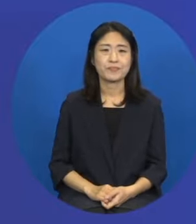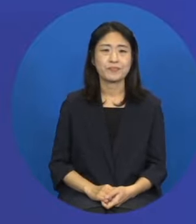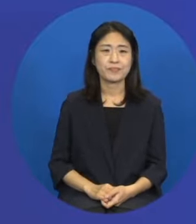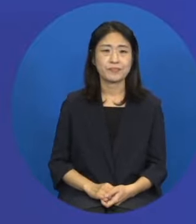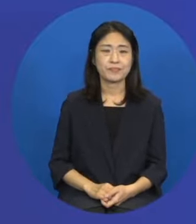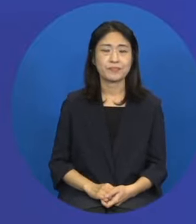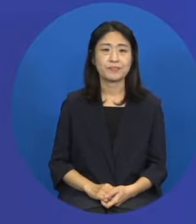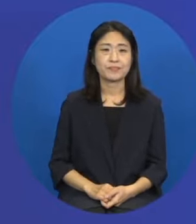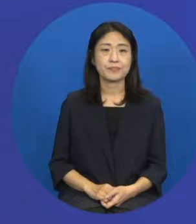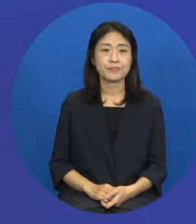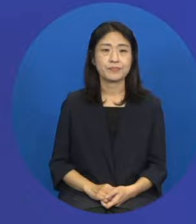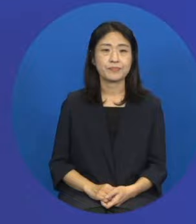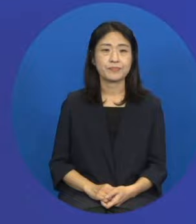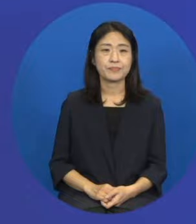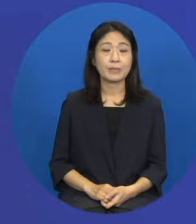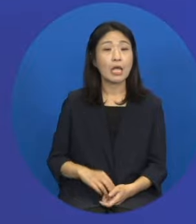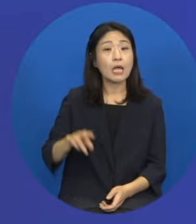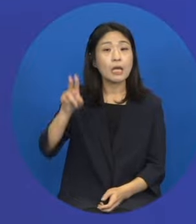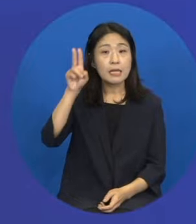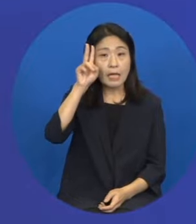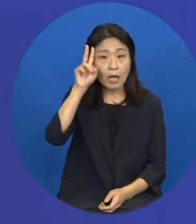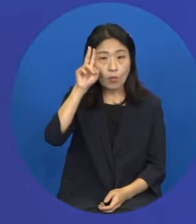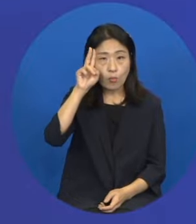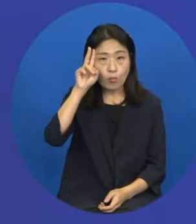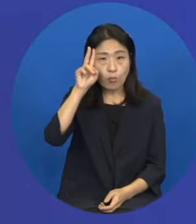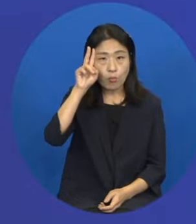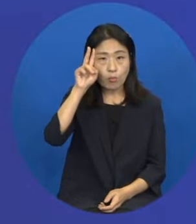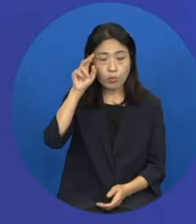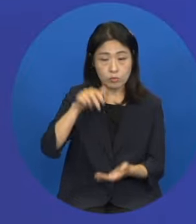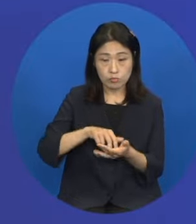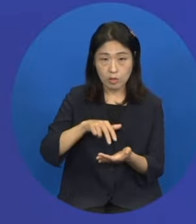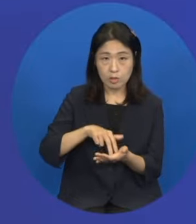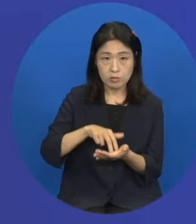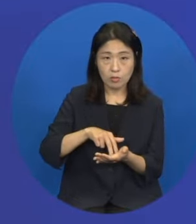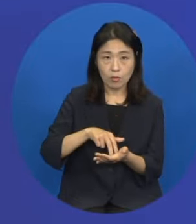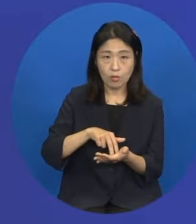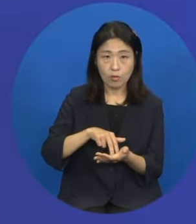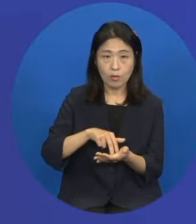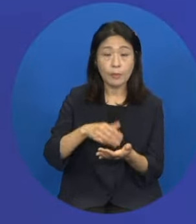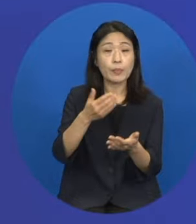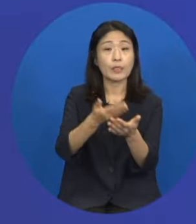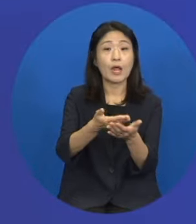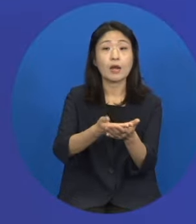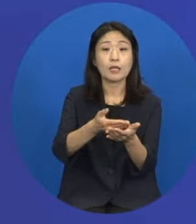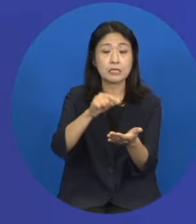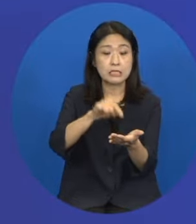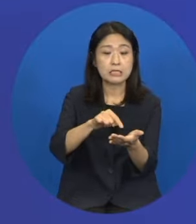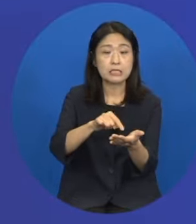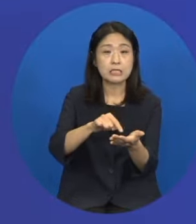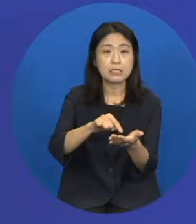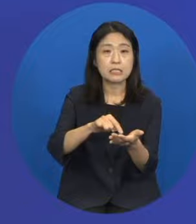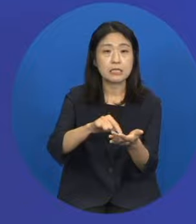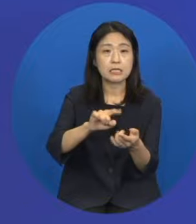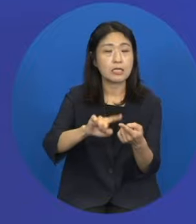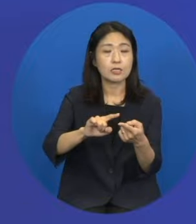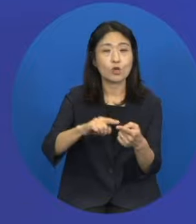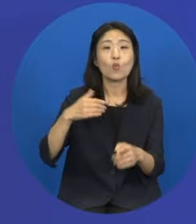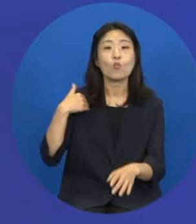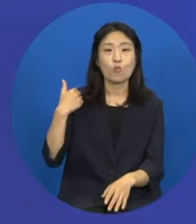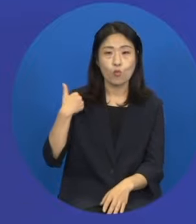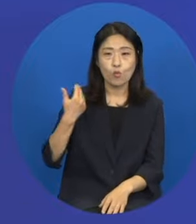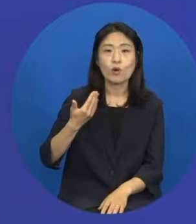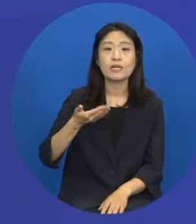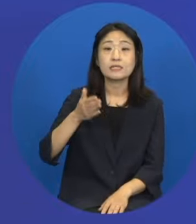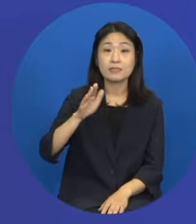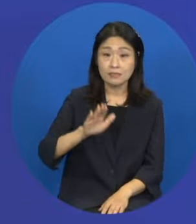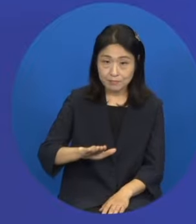했던 것입니다. 그런데 야고보는 자기가 뭘 구하는 줄 몰랐지만 사실 가장 영광스러운 것을 구하고 있었어요. 바로